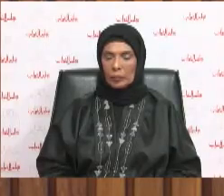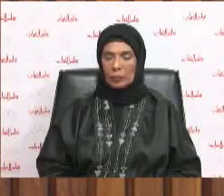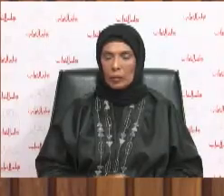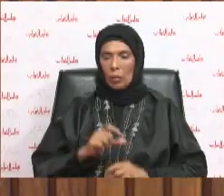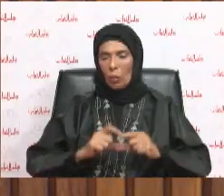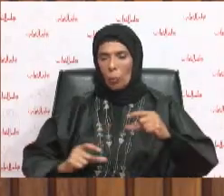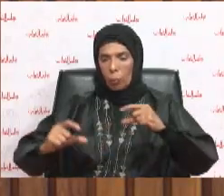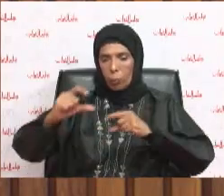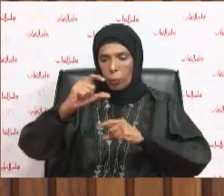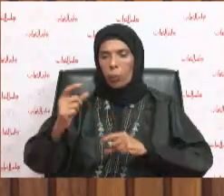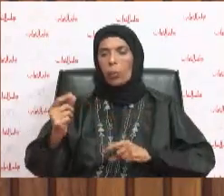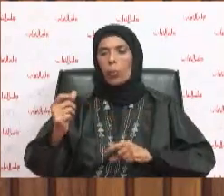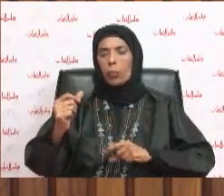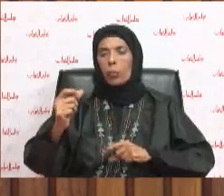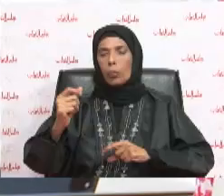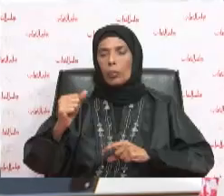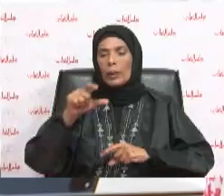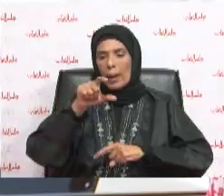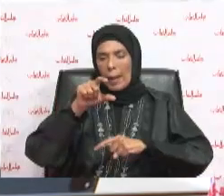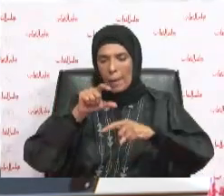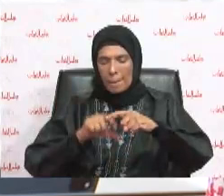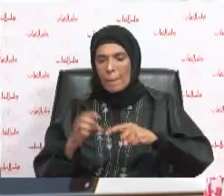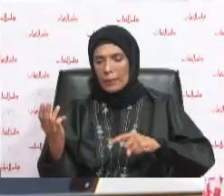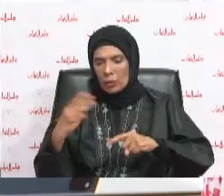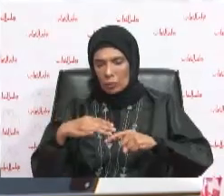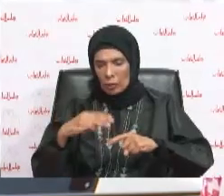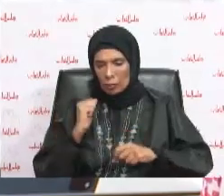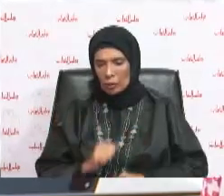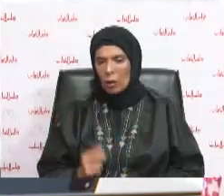تضخم الأسعار كان بمعدل 30% عام